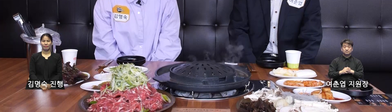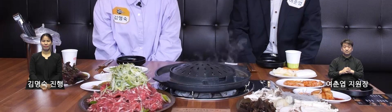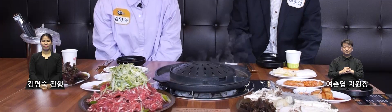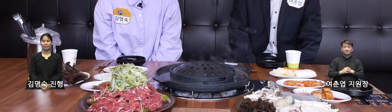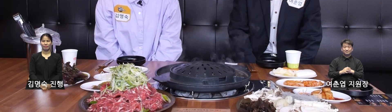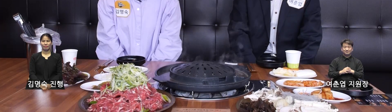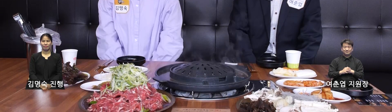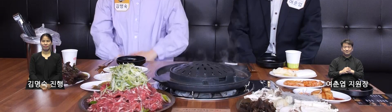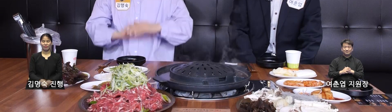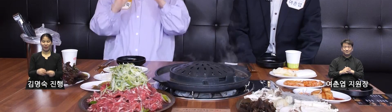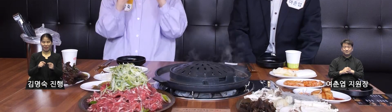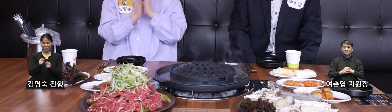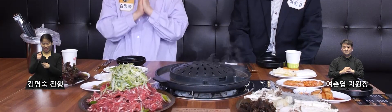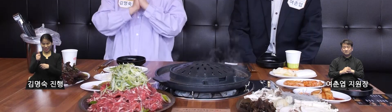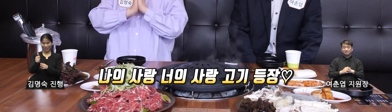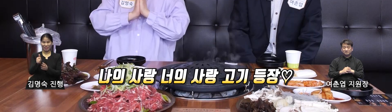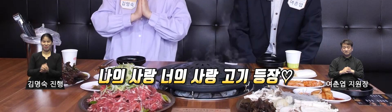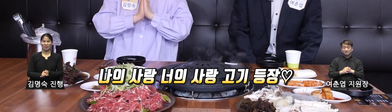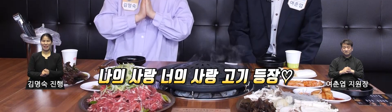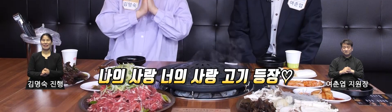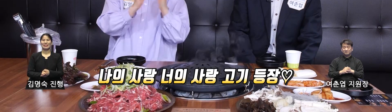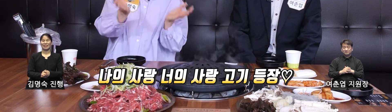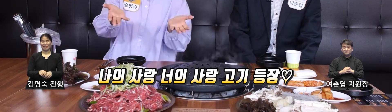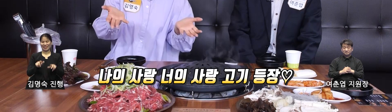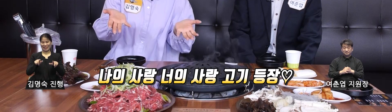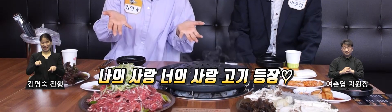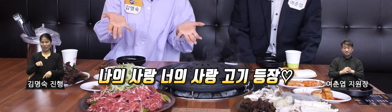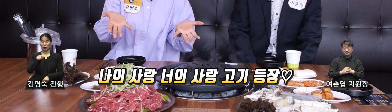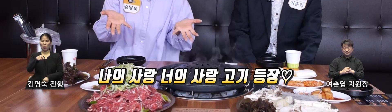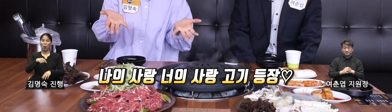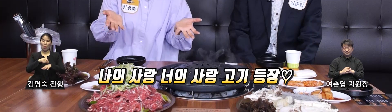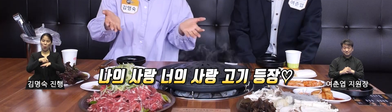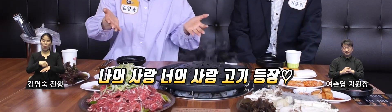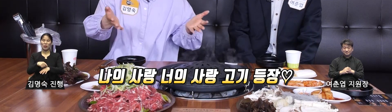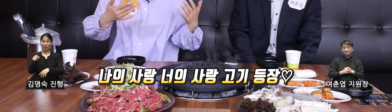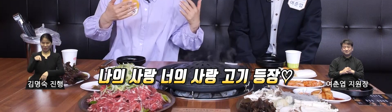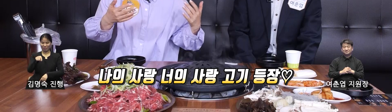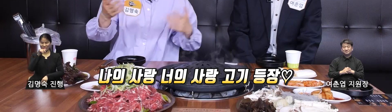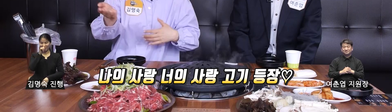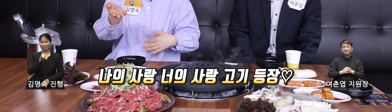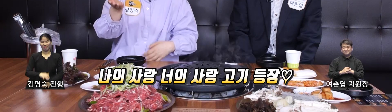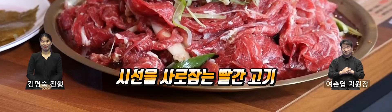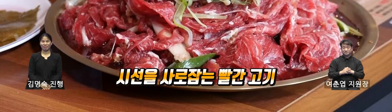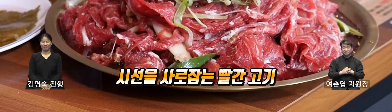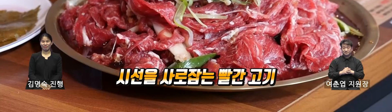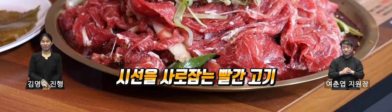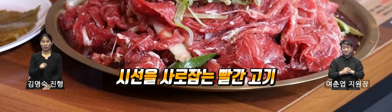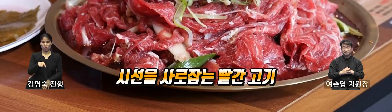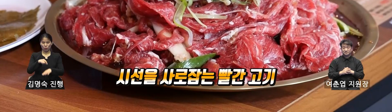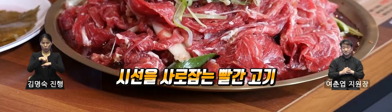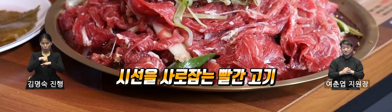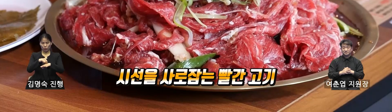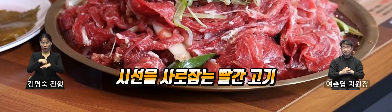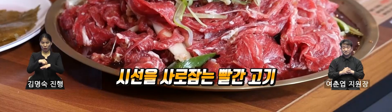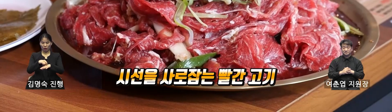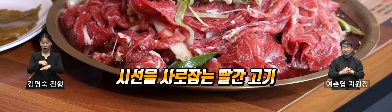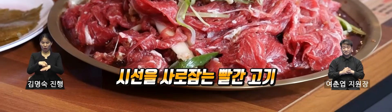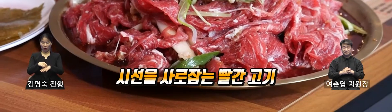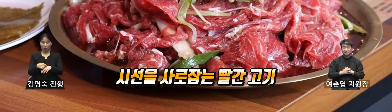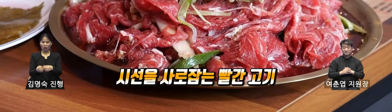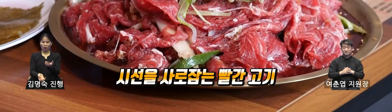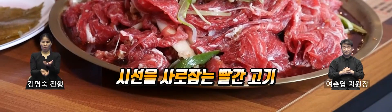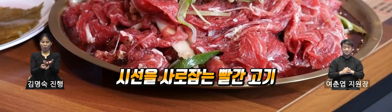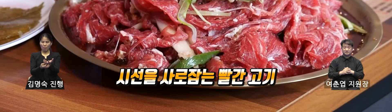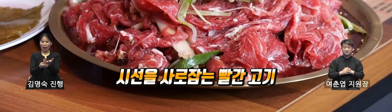지원장님 네. 드디어 고기가 나왔습니다. 아, 근데 이 고기가 아직 불판에